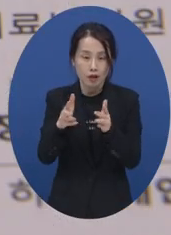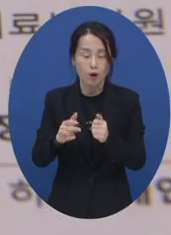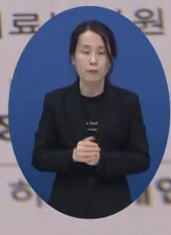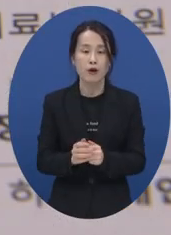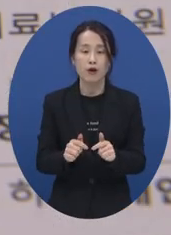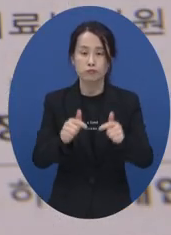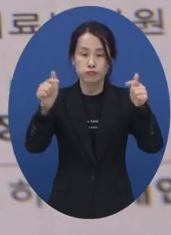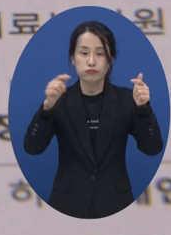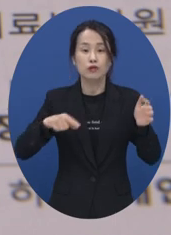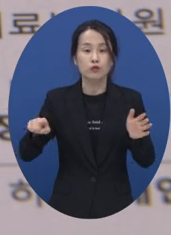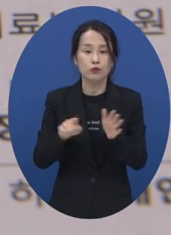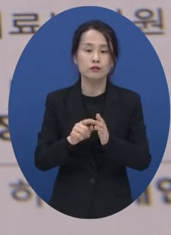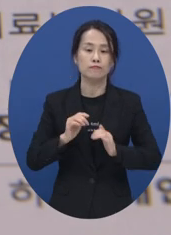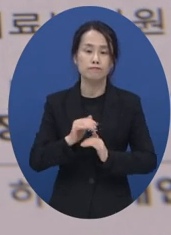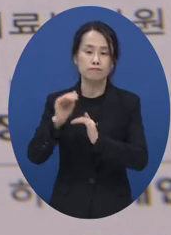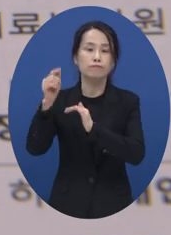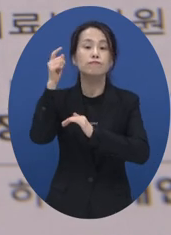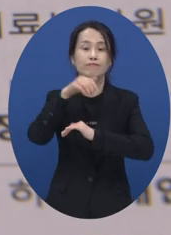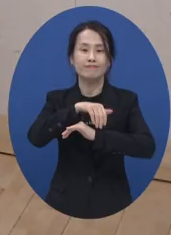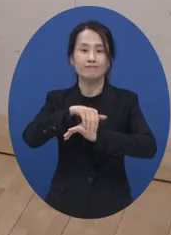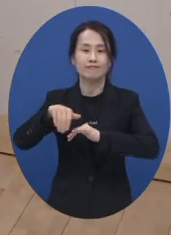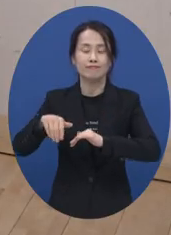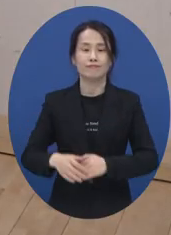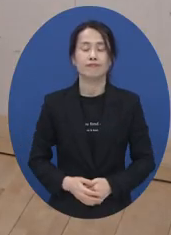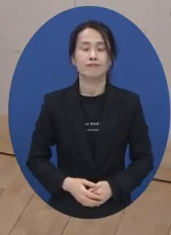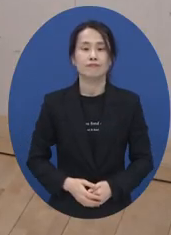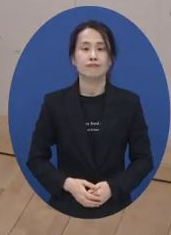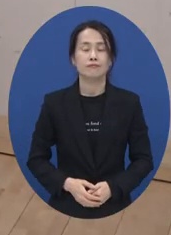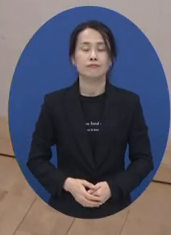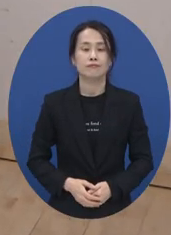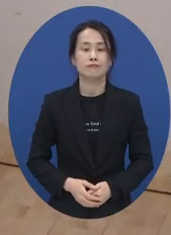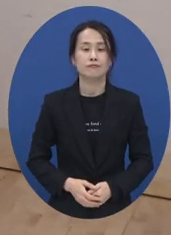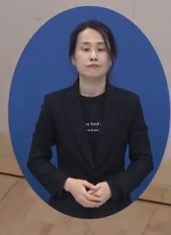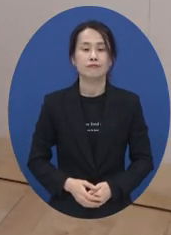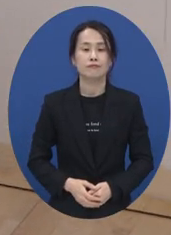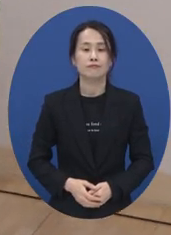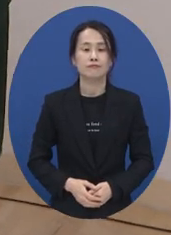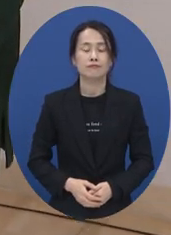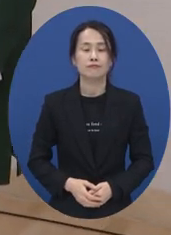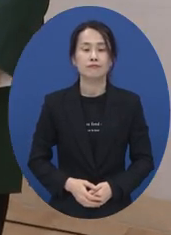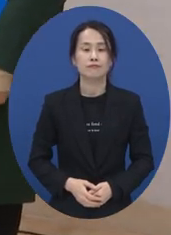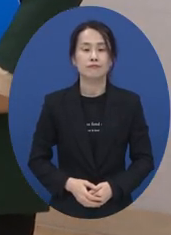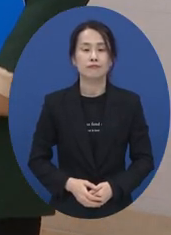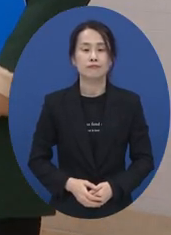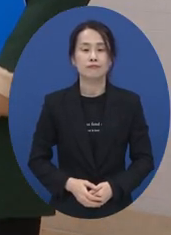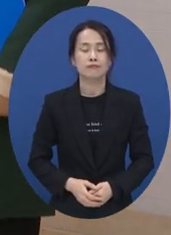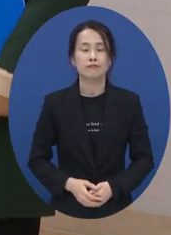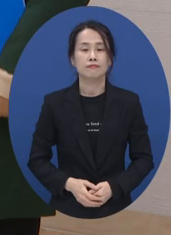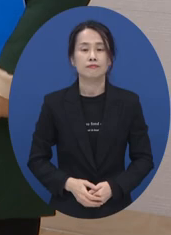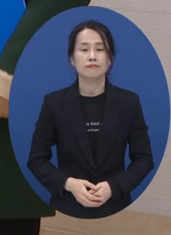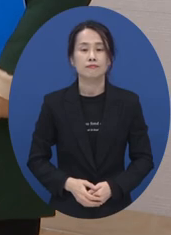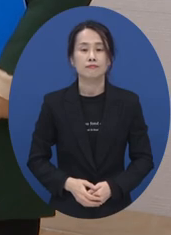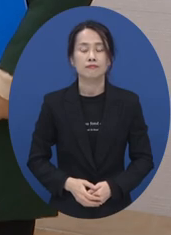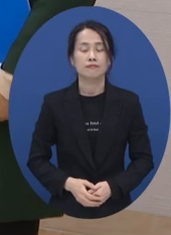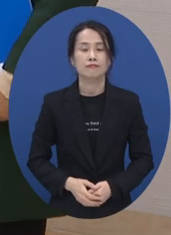사업이 도내 시군에 확대될 수 있도록 추진할 예정입니다. 경기CCTV 최창순입니다.